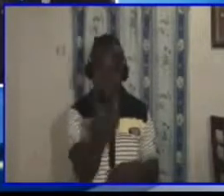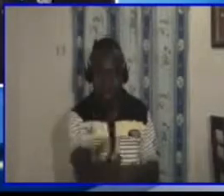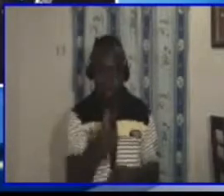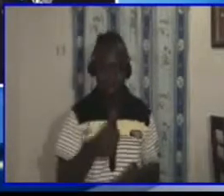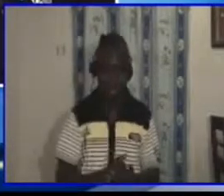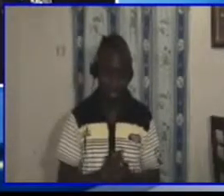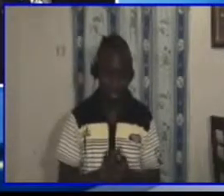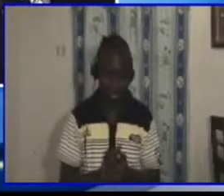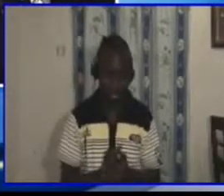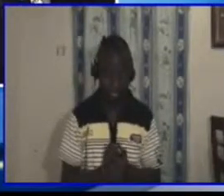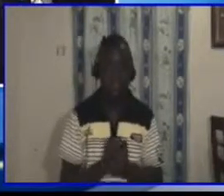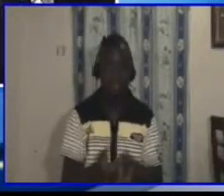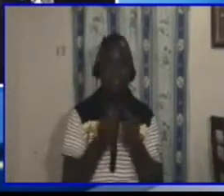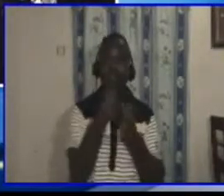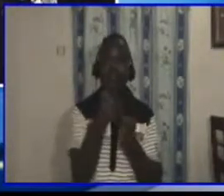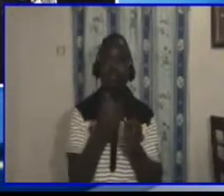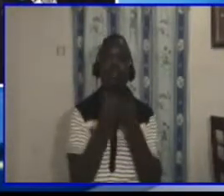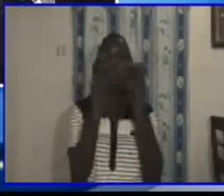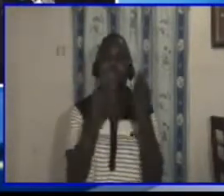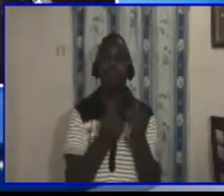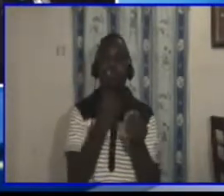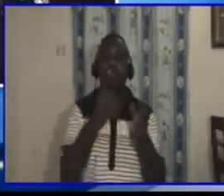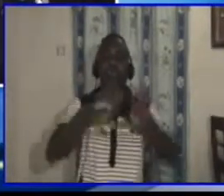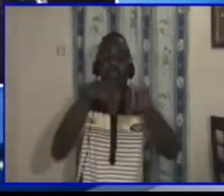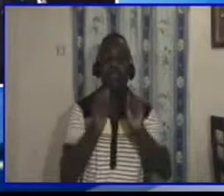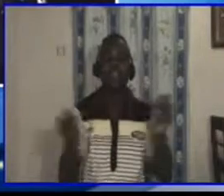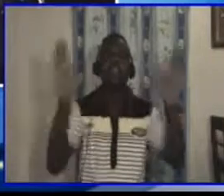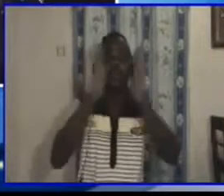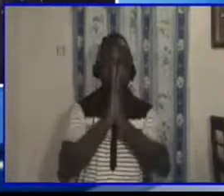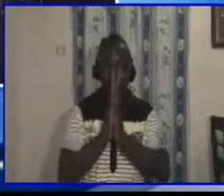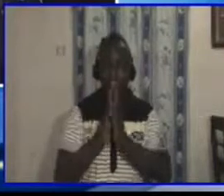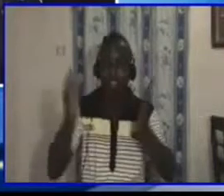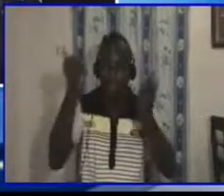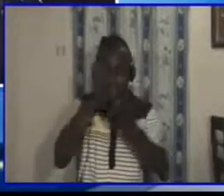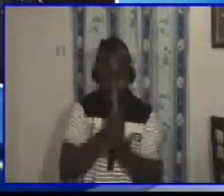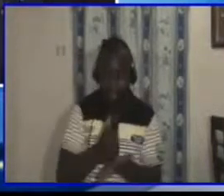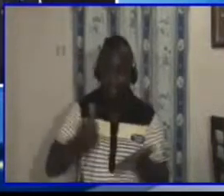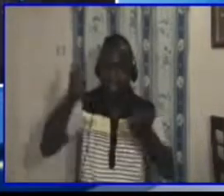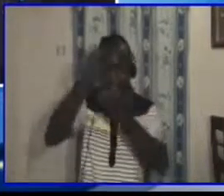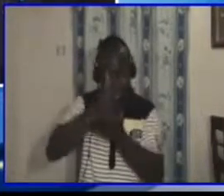ecco quando i sette i tuoni faranno dire le loro voci